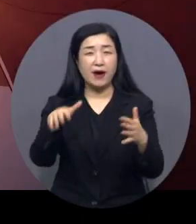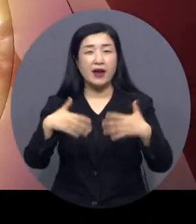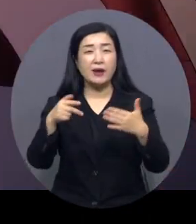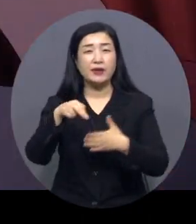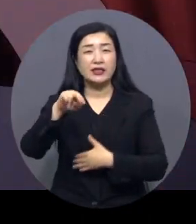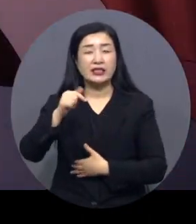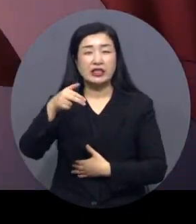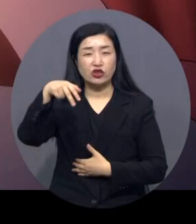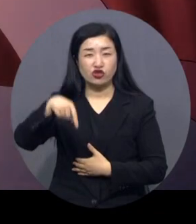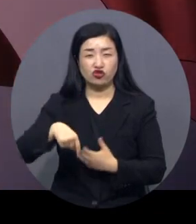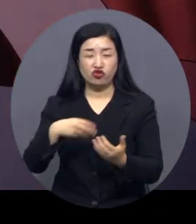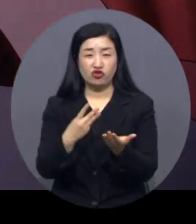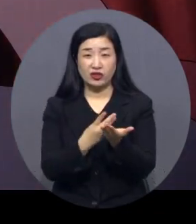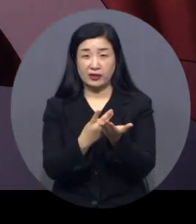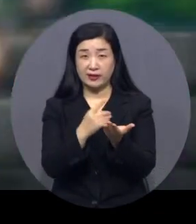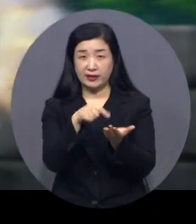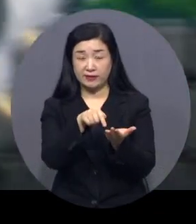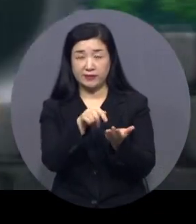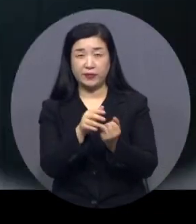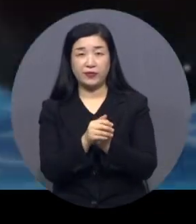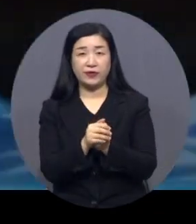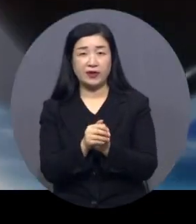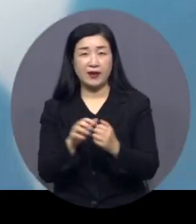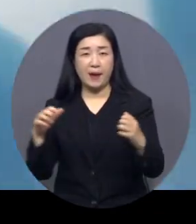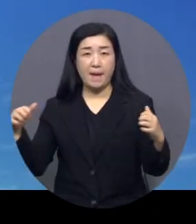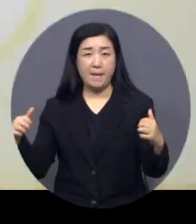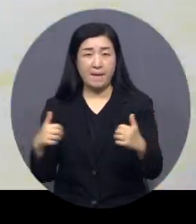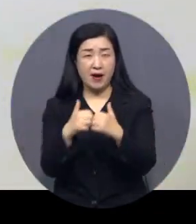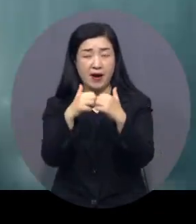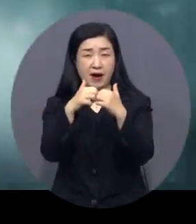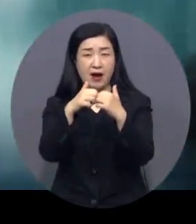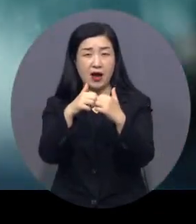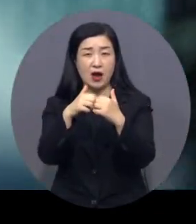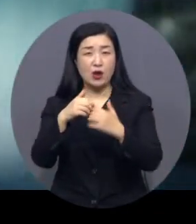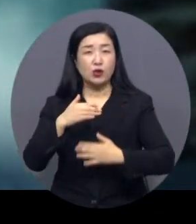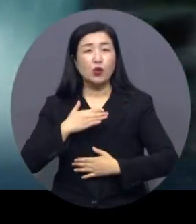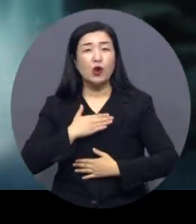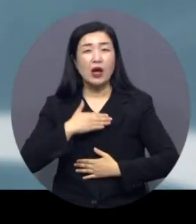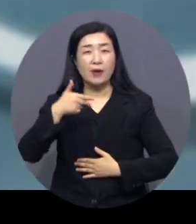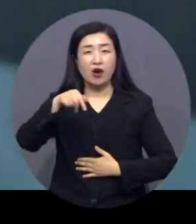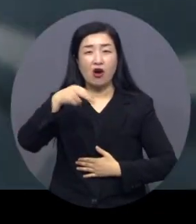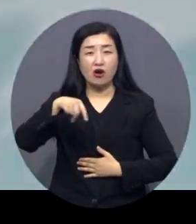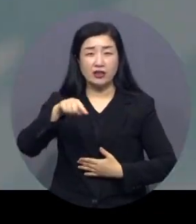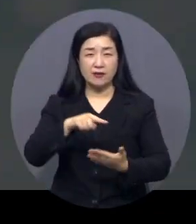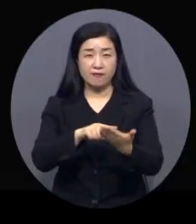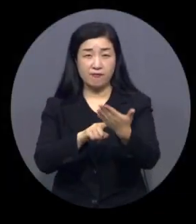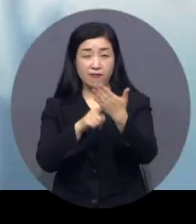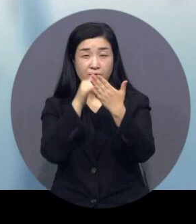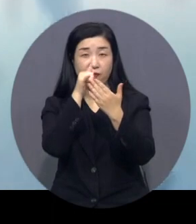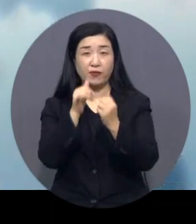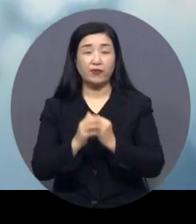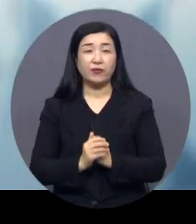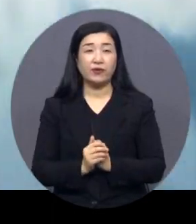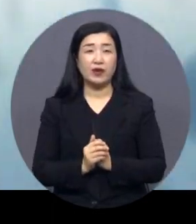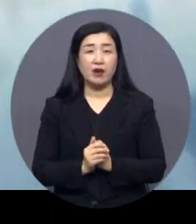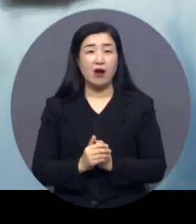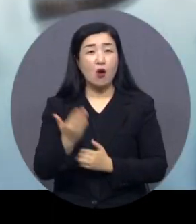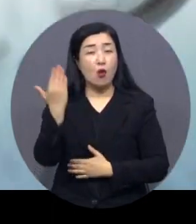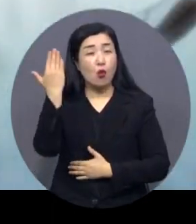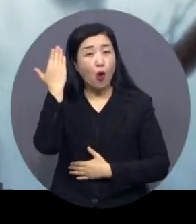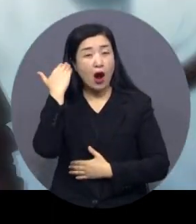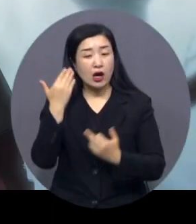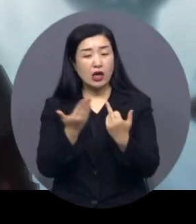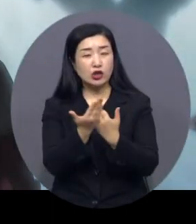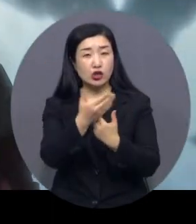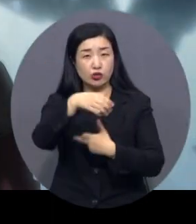탐나를 공격하는 해적들. 이에 맞서기 위해 도라르망 로봇 거신이 모습을 드러냅니다. 과거 제주를